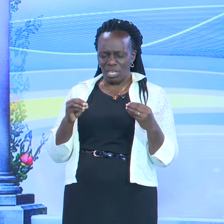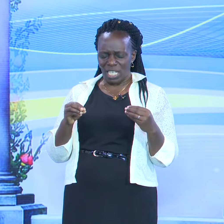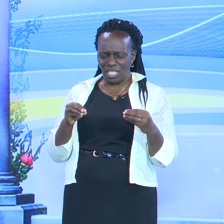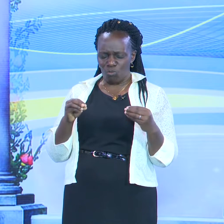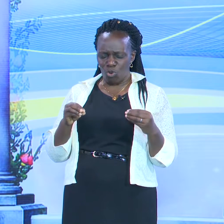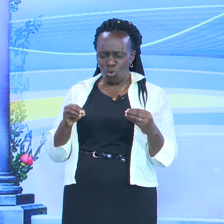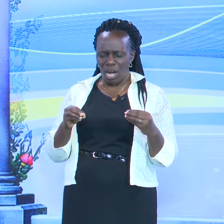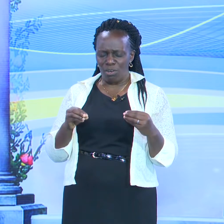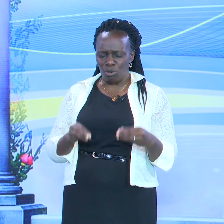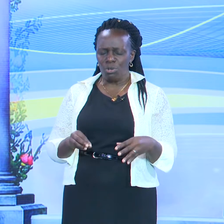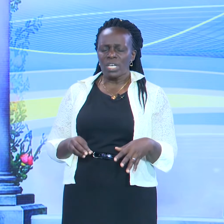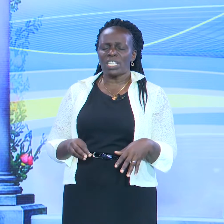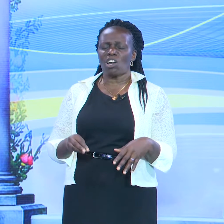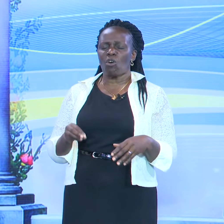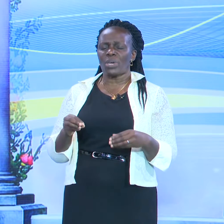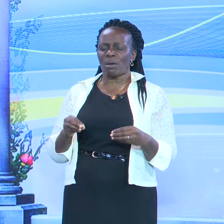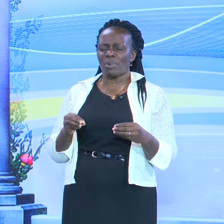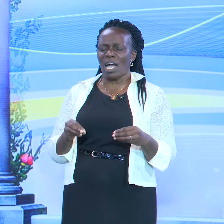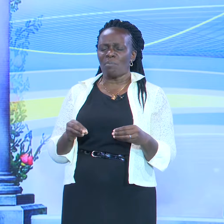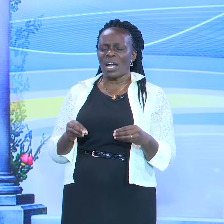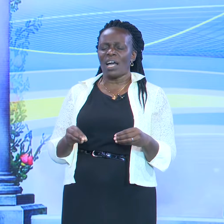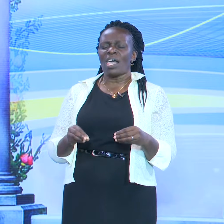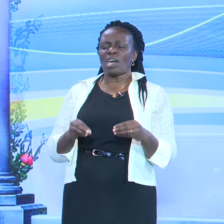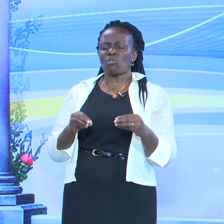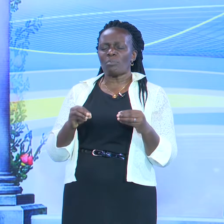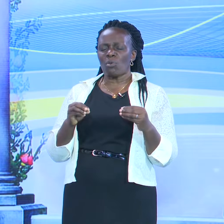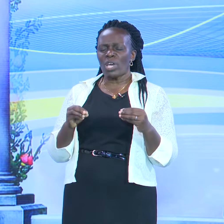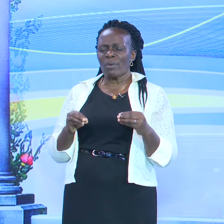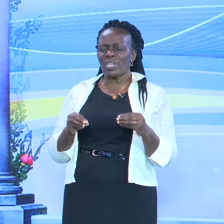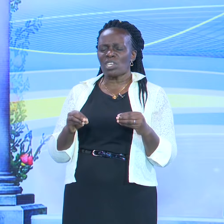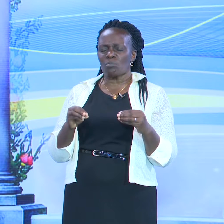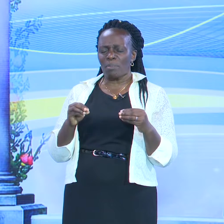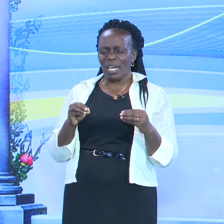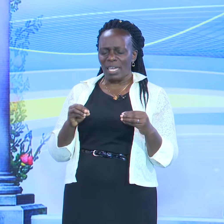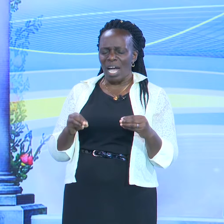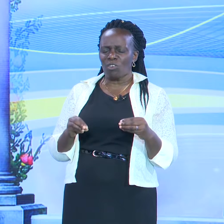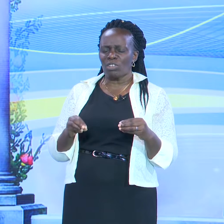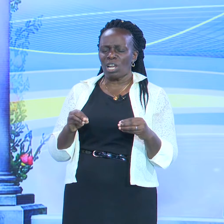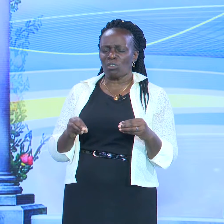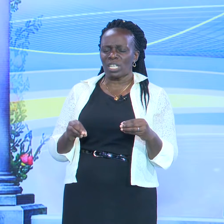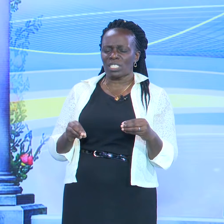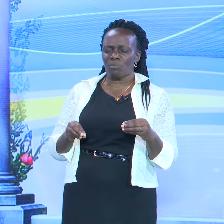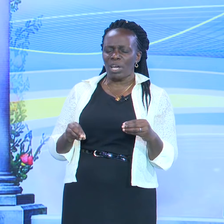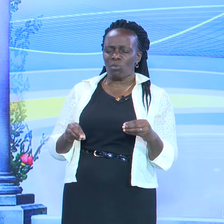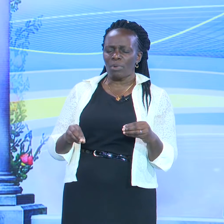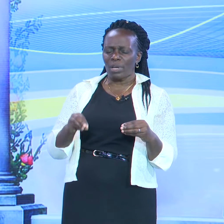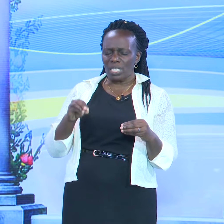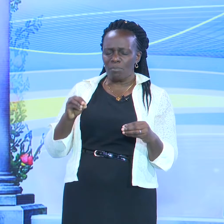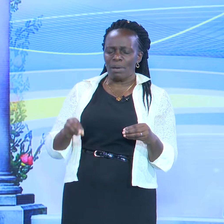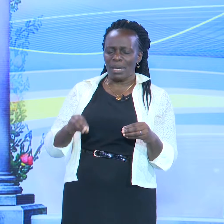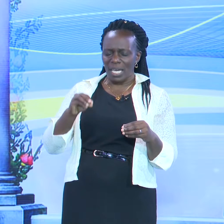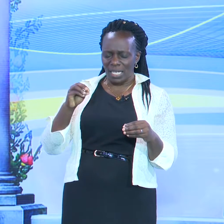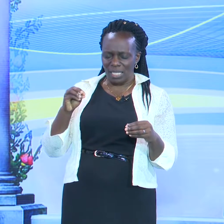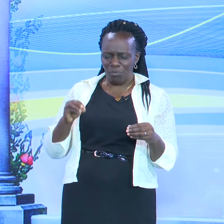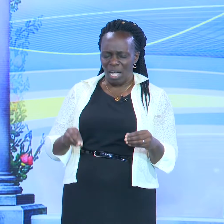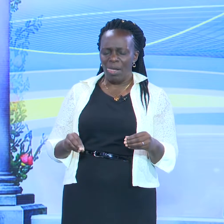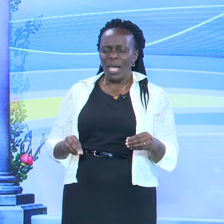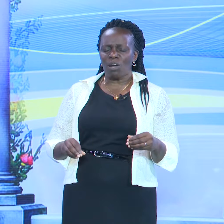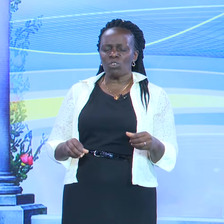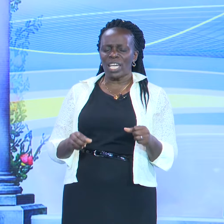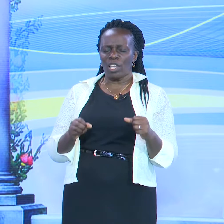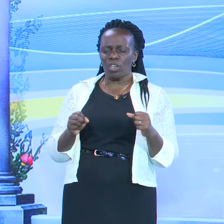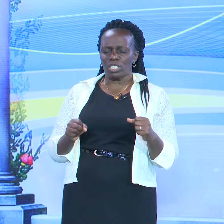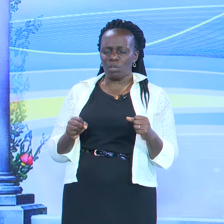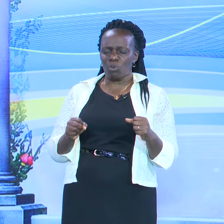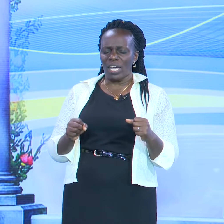wana wazazi, Mungu wangu, ninaombea Baba ya kwamba wewe ndiye baba yao. Neno lako linasema ya kwamba wewe ndiye baba ya yatima.